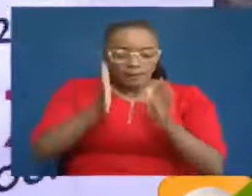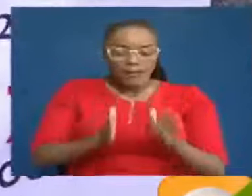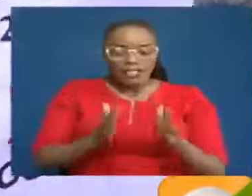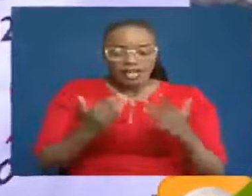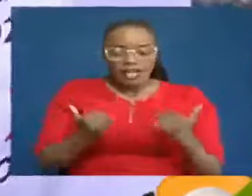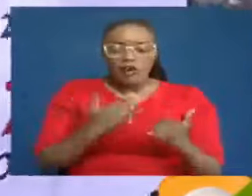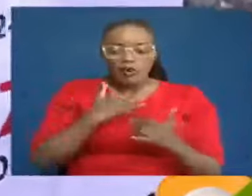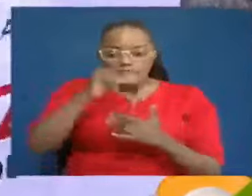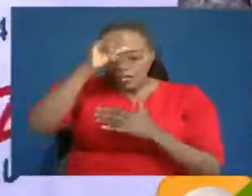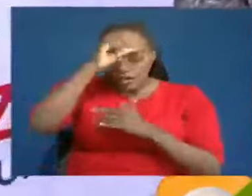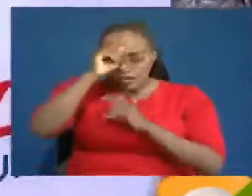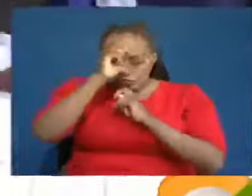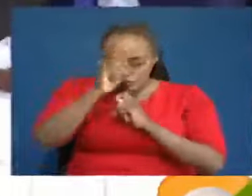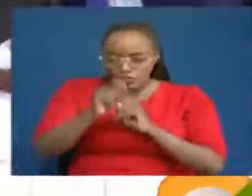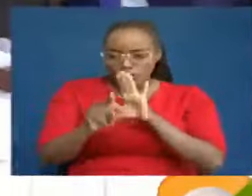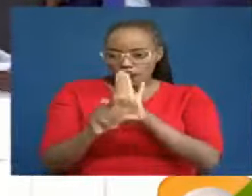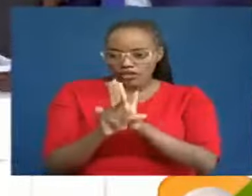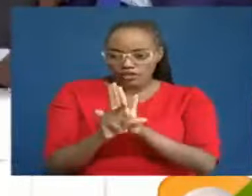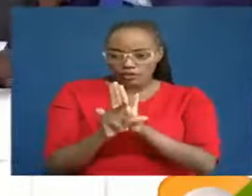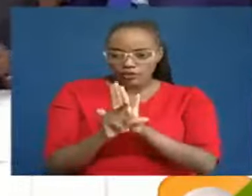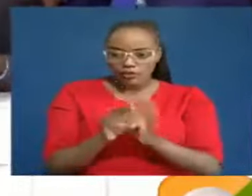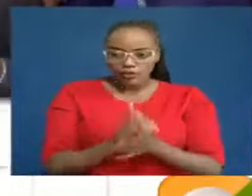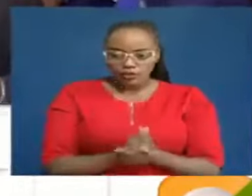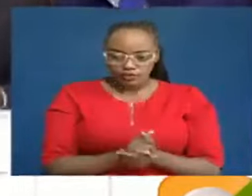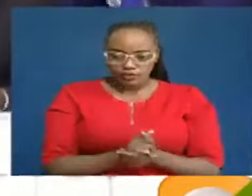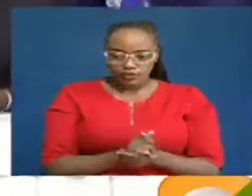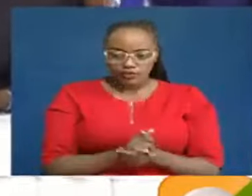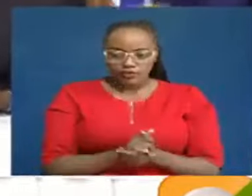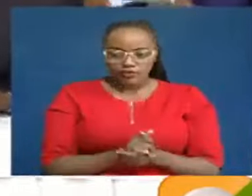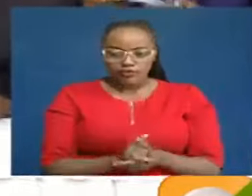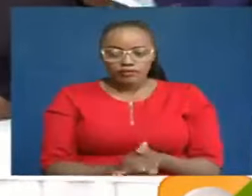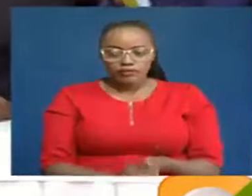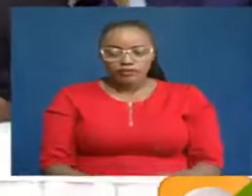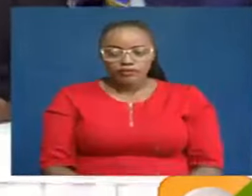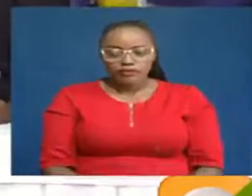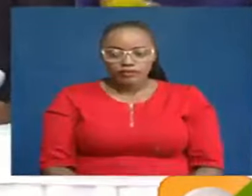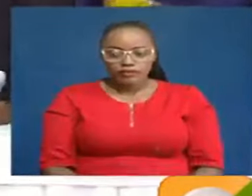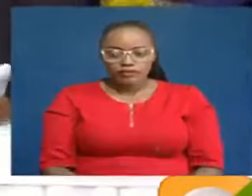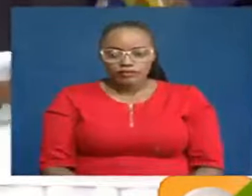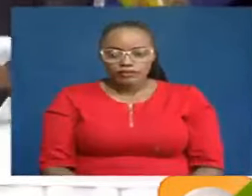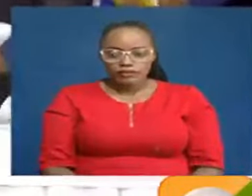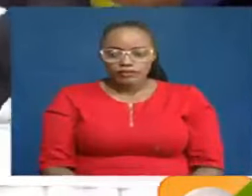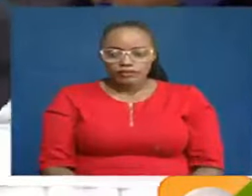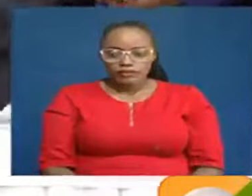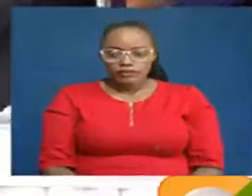wakitaka serikali kuheshimu sheria. Ben Kirui, runinga ya Citizen.